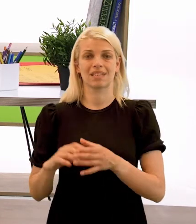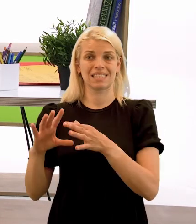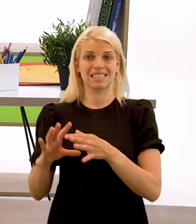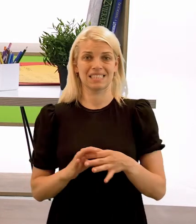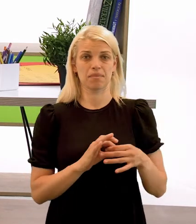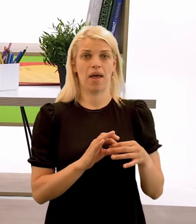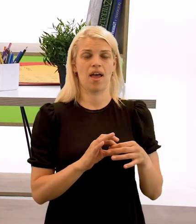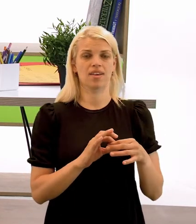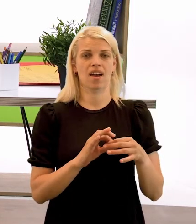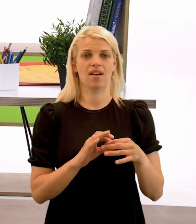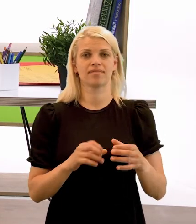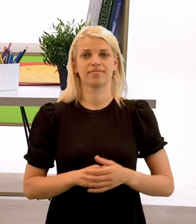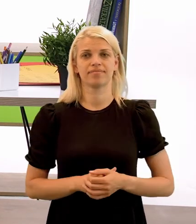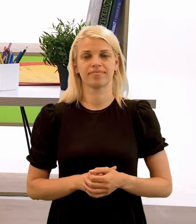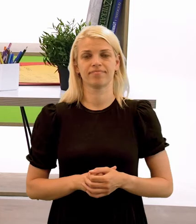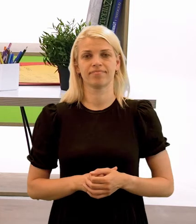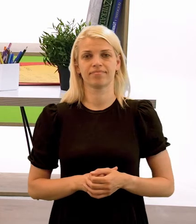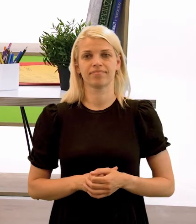spája